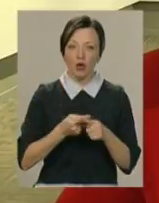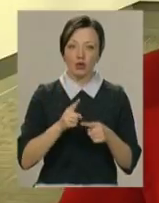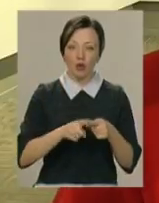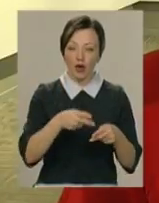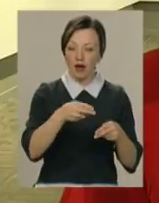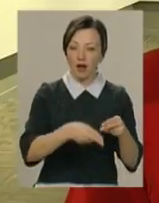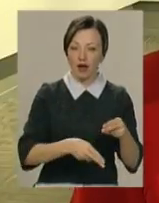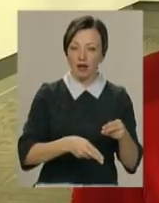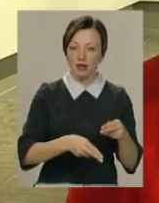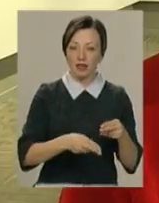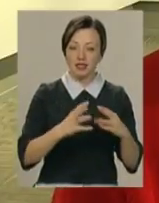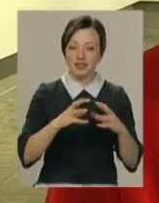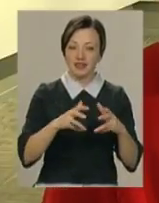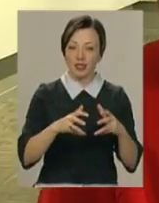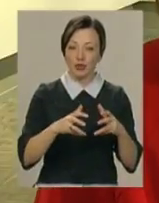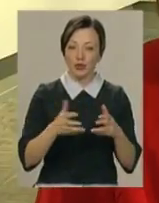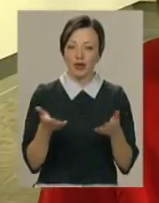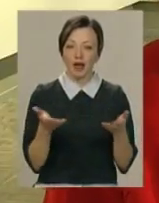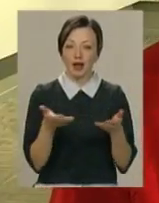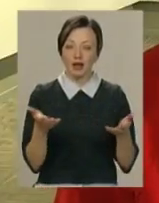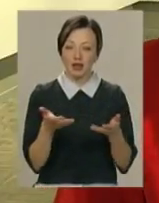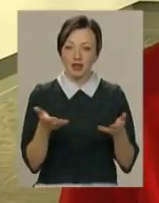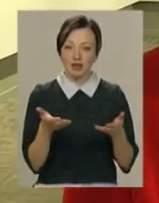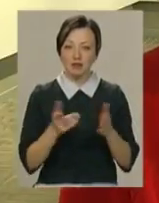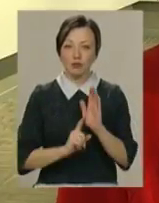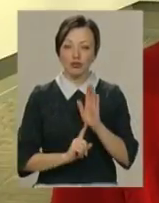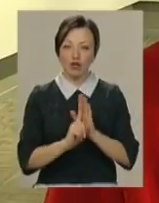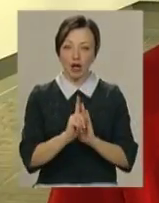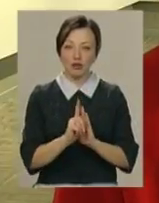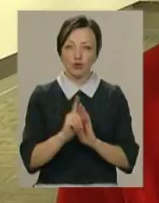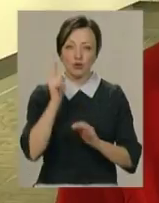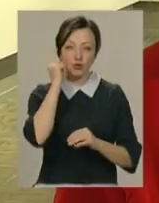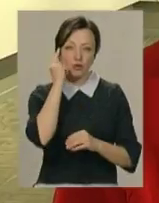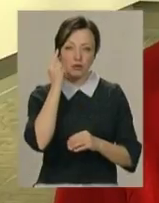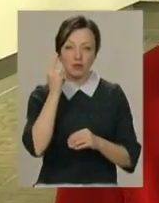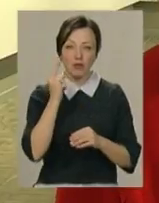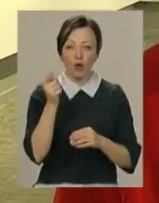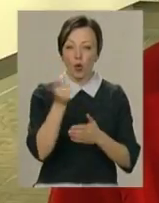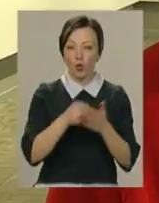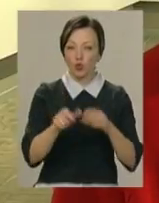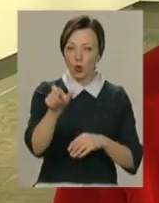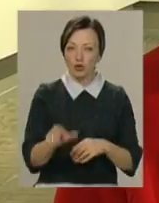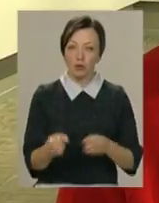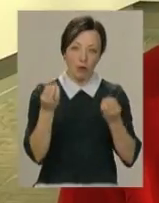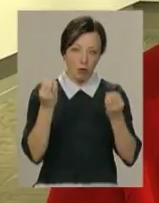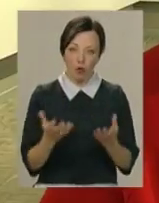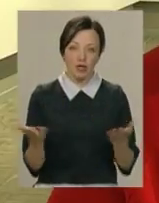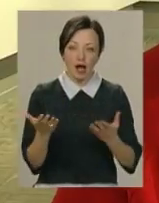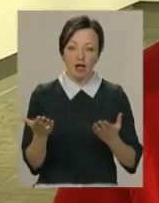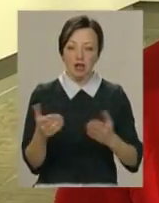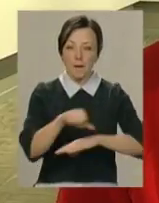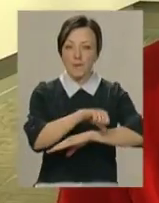край світу, який спочатку міг мислитися художником просто як якась